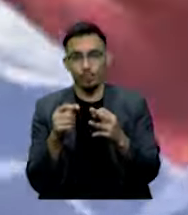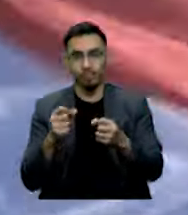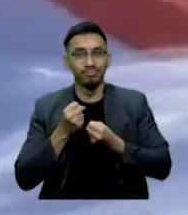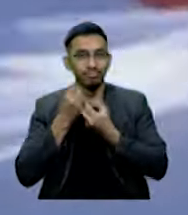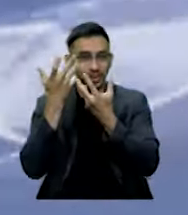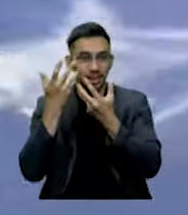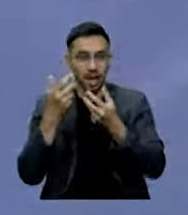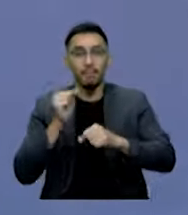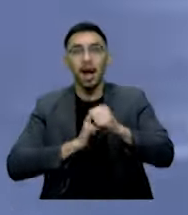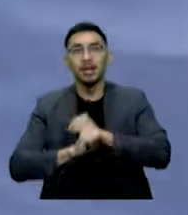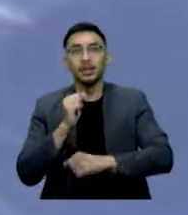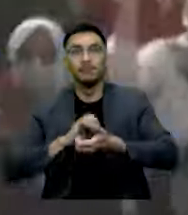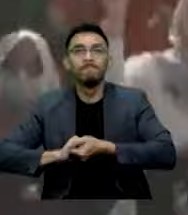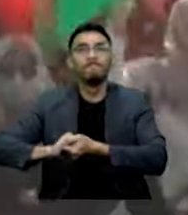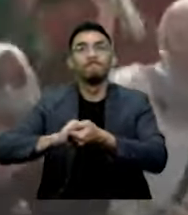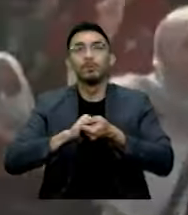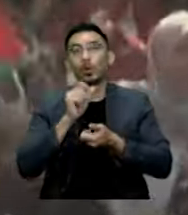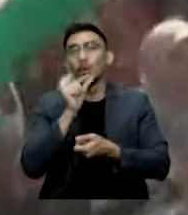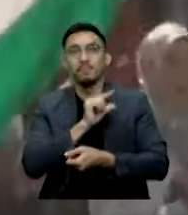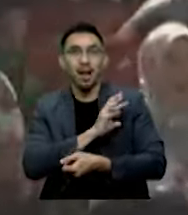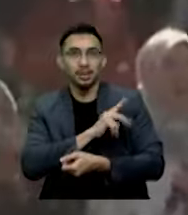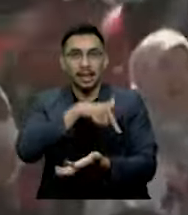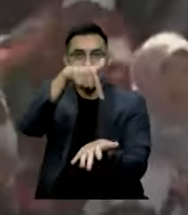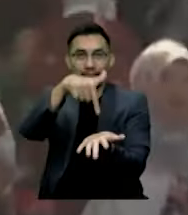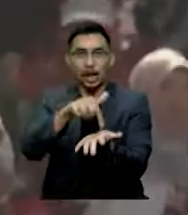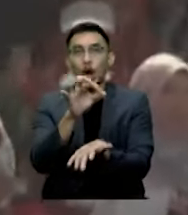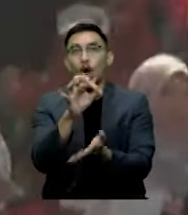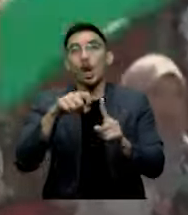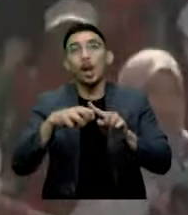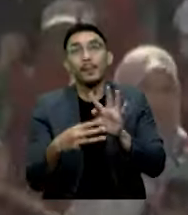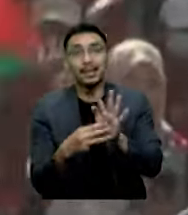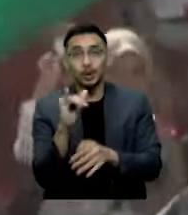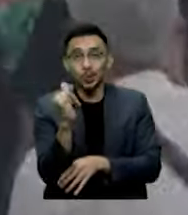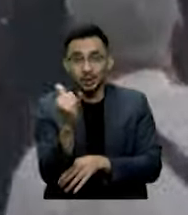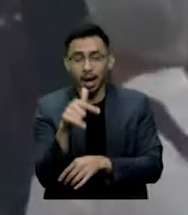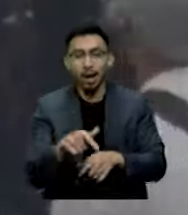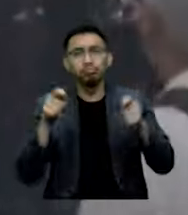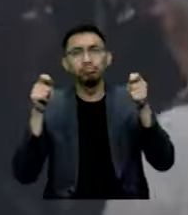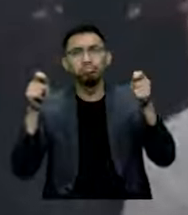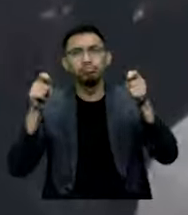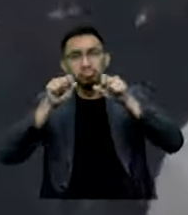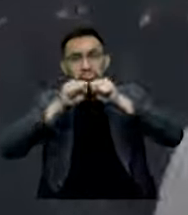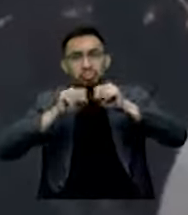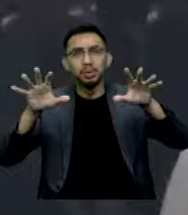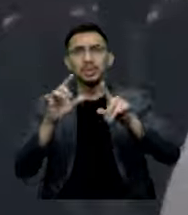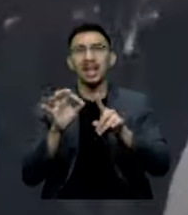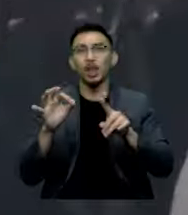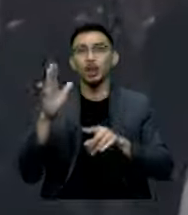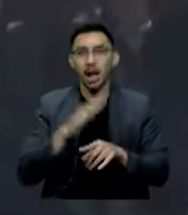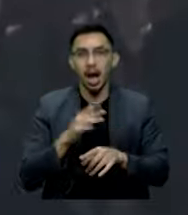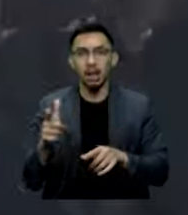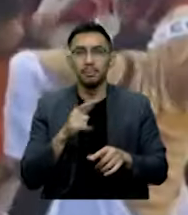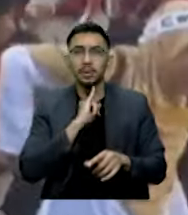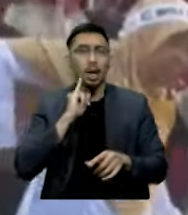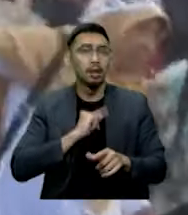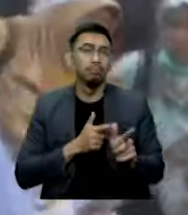aksi solidaritas untuk Palestina di titik 0 km Yogyakarta. Pengunjuk rasa menyebut selama 100 hari agresi militer Israel telah